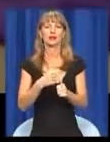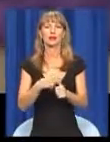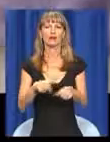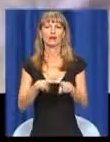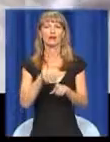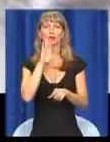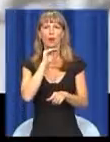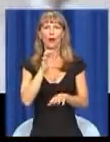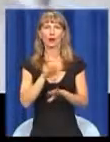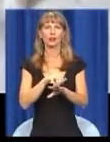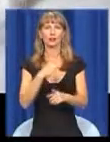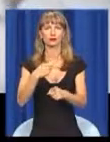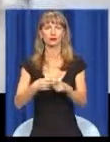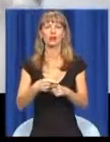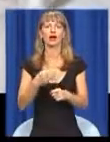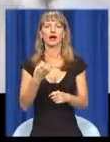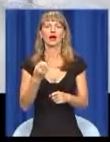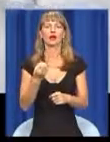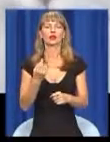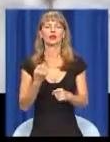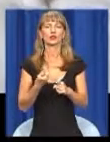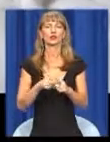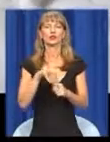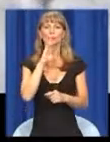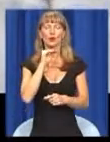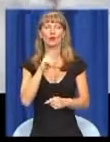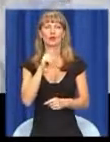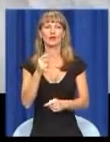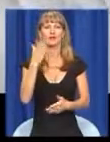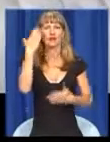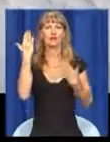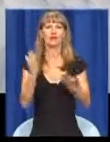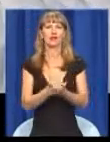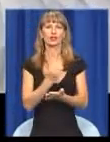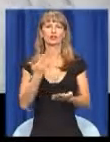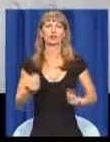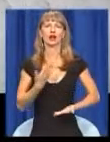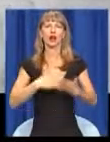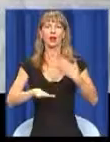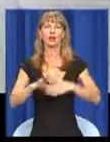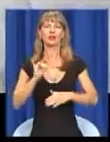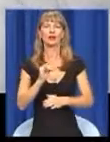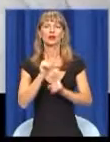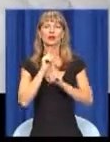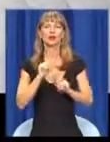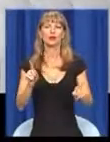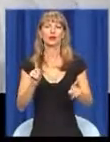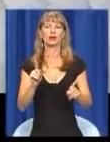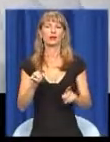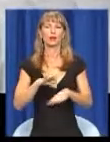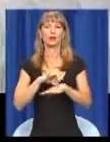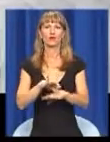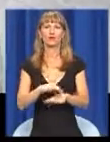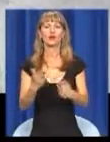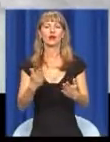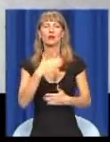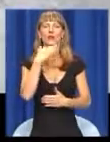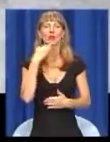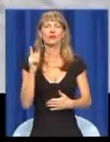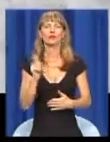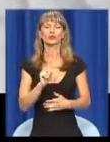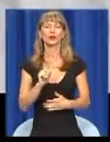А ще песиків-мовчунів цінують за веселу вдачу, життєрадісність і особливу поведінку, яка багато в